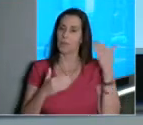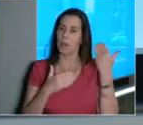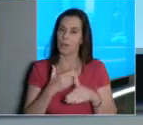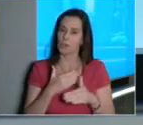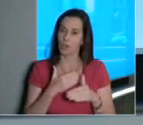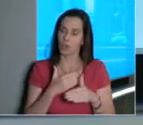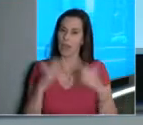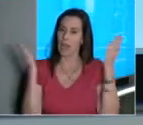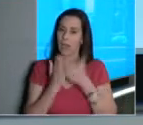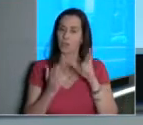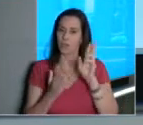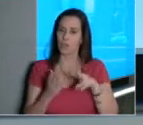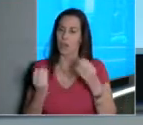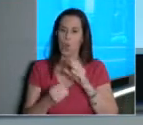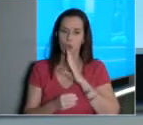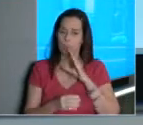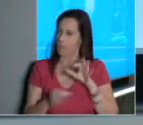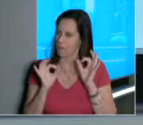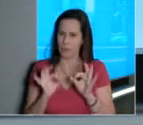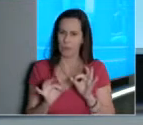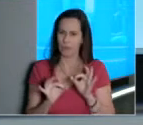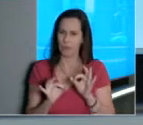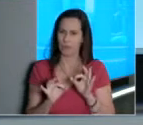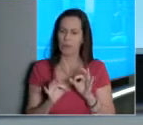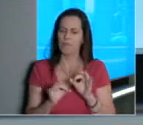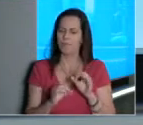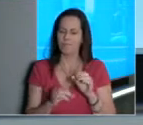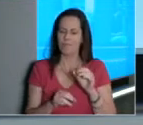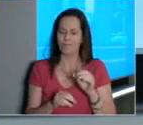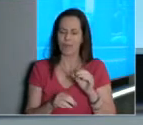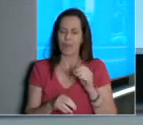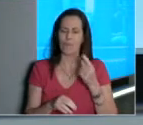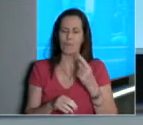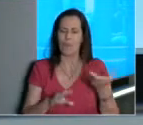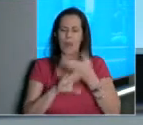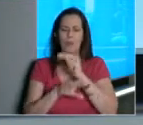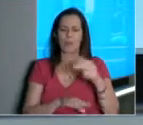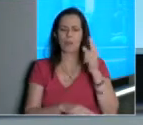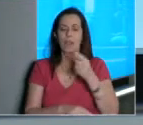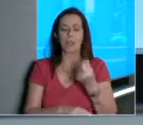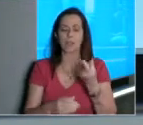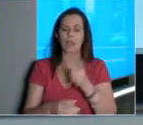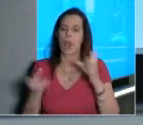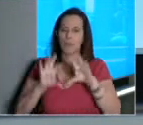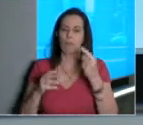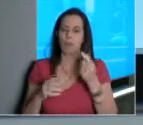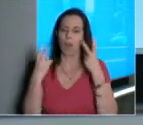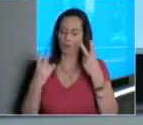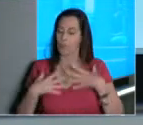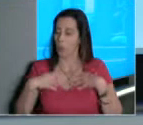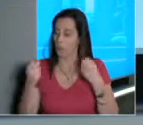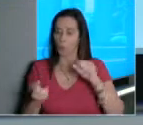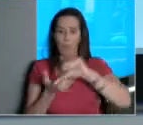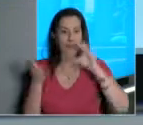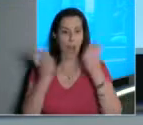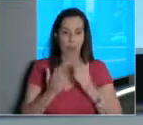דבר, לאילת יש המון בעיות. זה באמת התאפלות לדבר אחד מאוד קטן, ואת הכסף צריך להשקיע בדברים החשובים יותר, בבריאות אולי